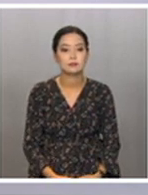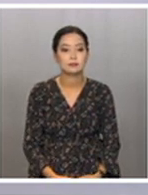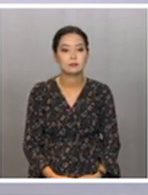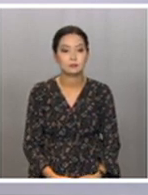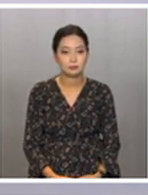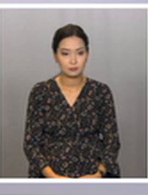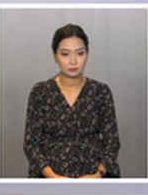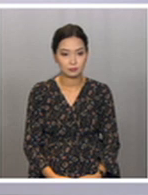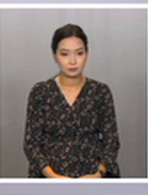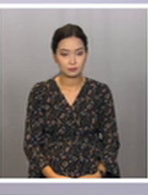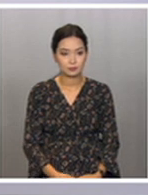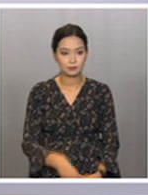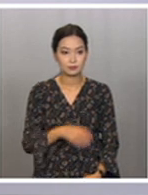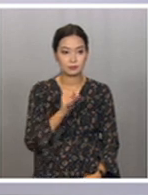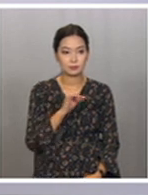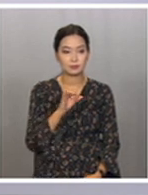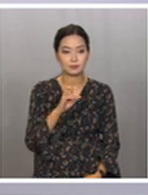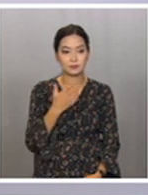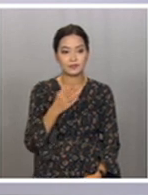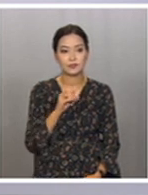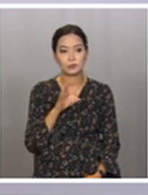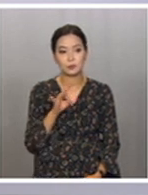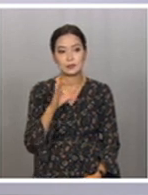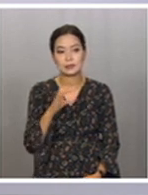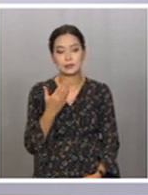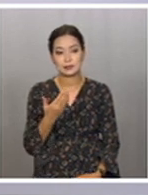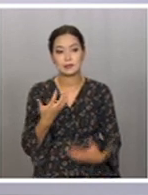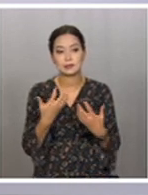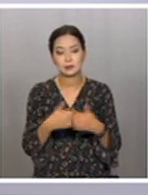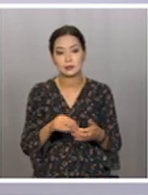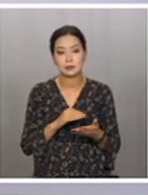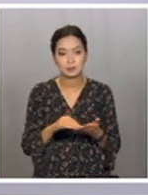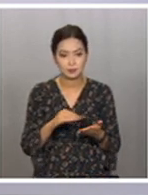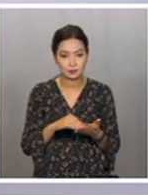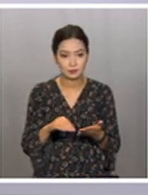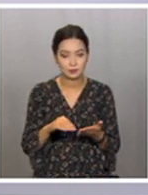Және А векторы мен Б векторының скалярлық көбейтінісін табыңыздар.